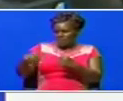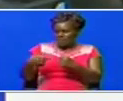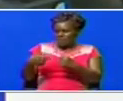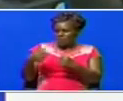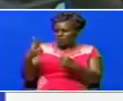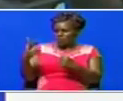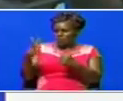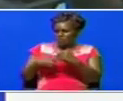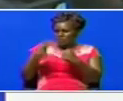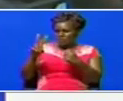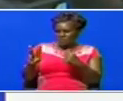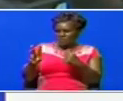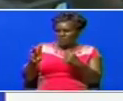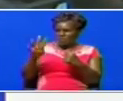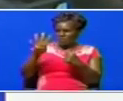95,227,